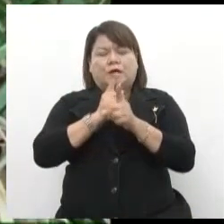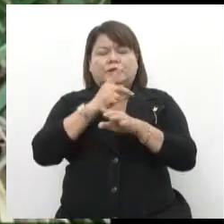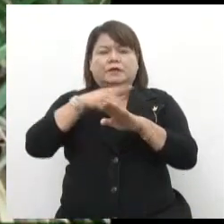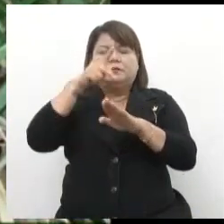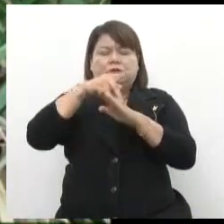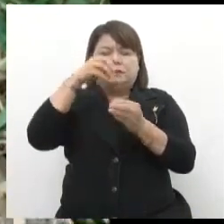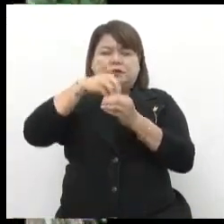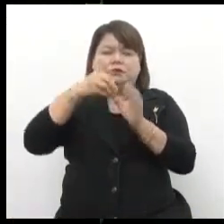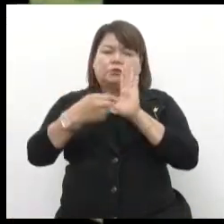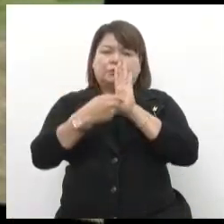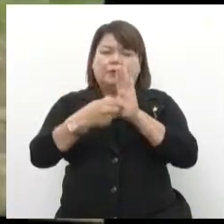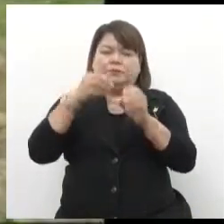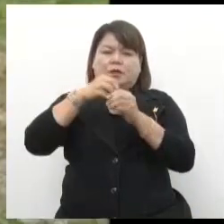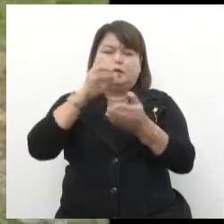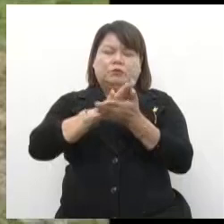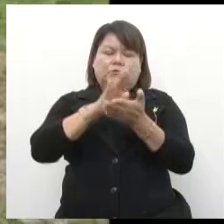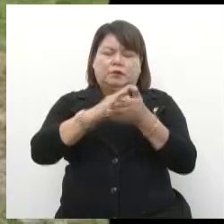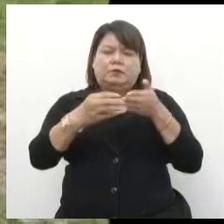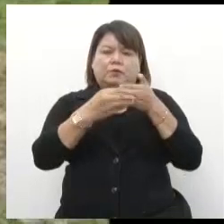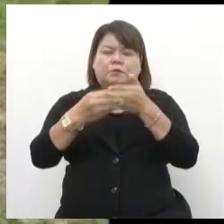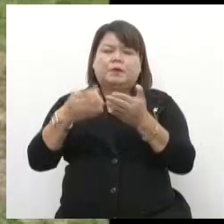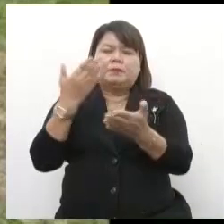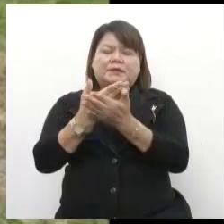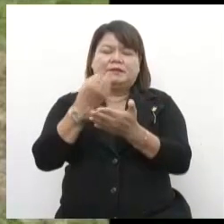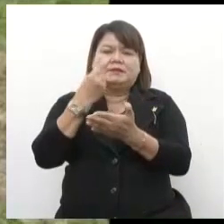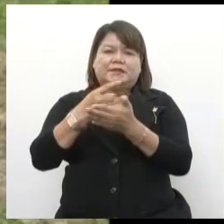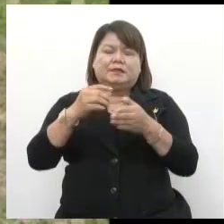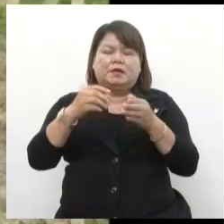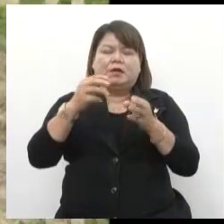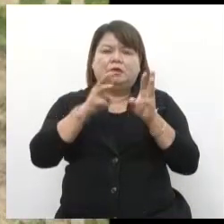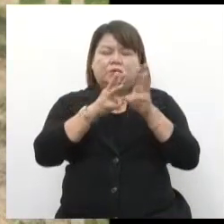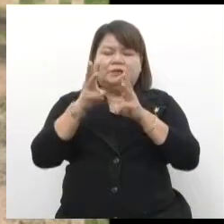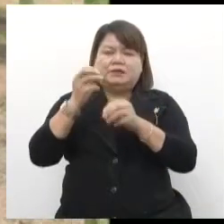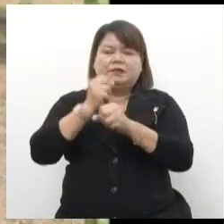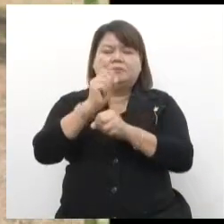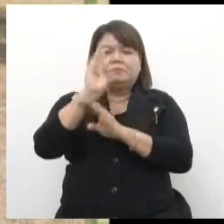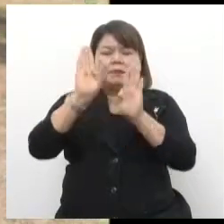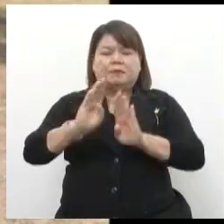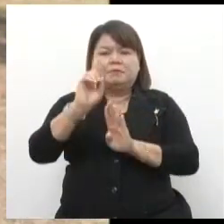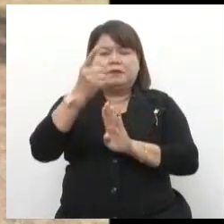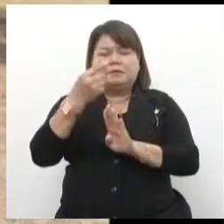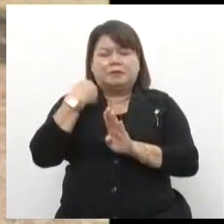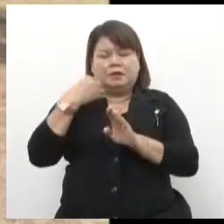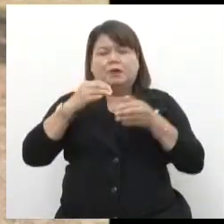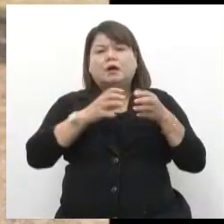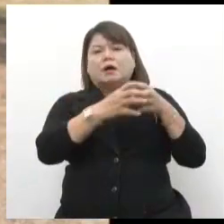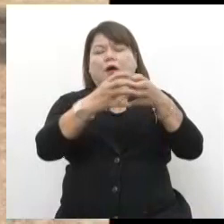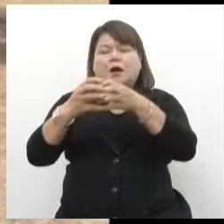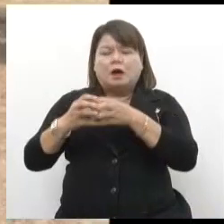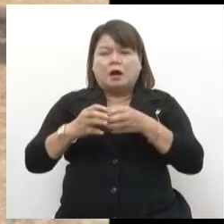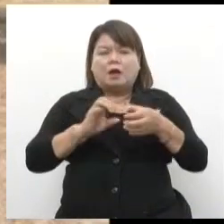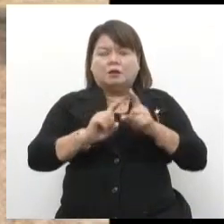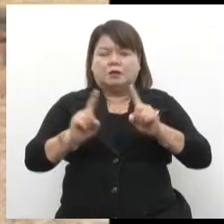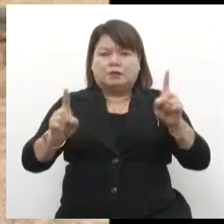งเรียนน้อมนำปรัชญาเศรษฐกิจพอเพียงและหลักทฤษฎีใหม่ร่วมกับภาคเครือข่ายต่างๆโดยจัดสรรพื้น